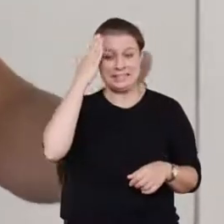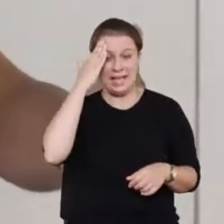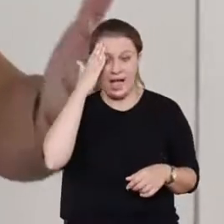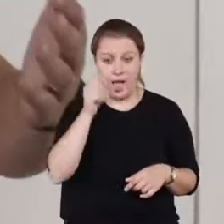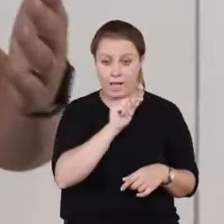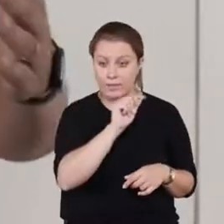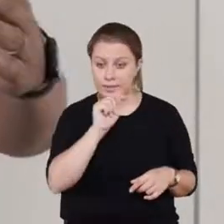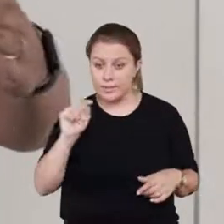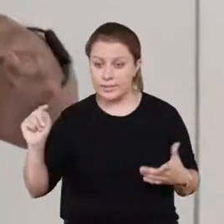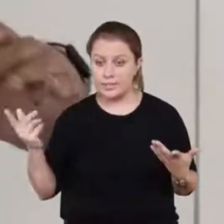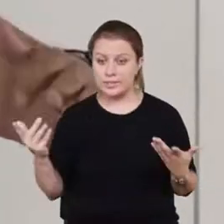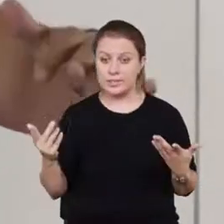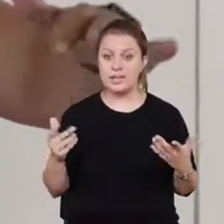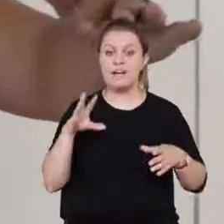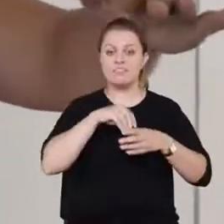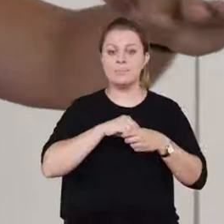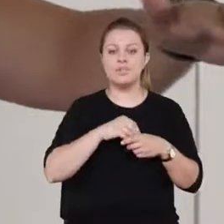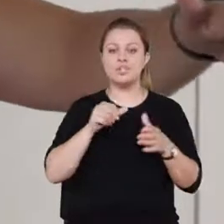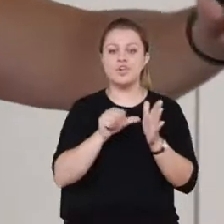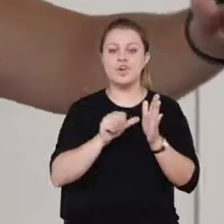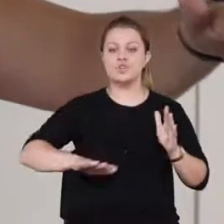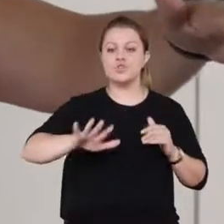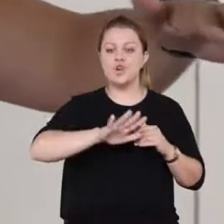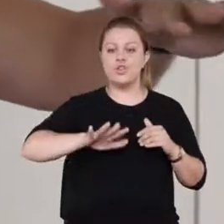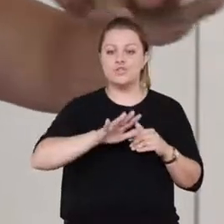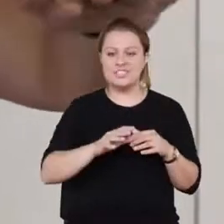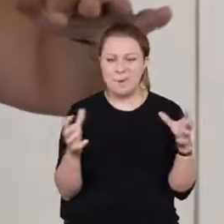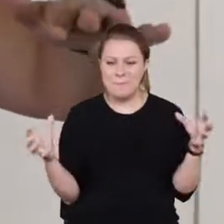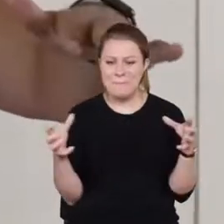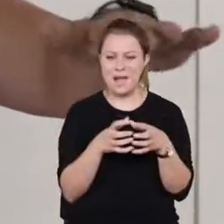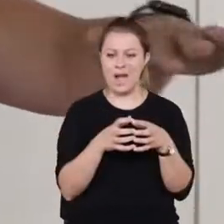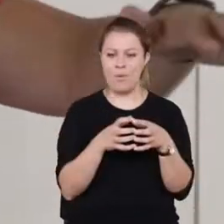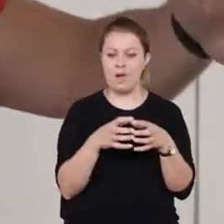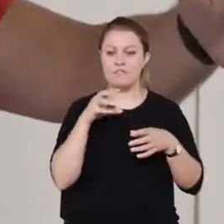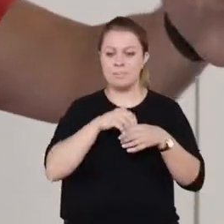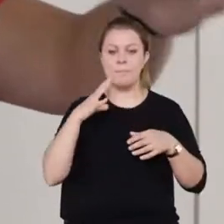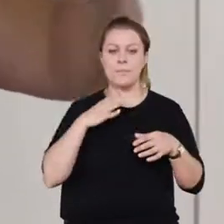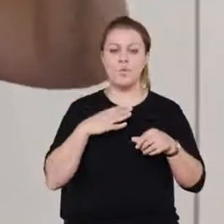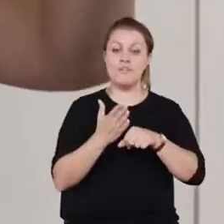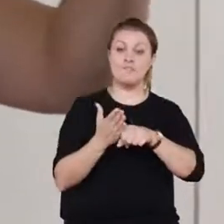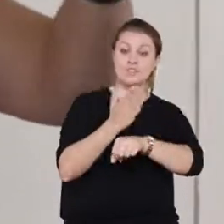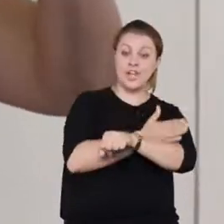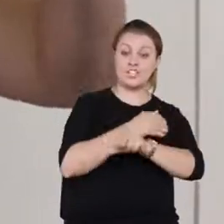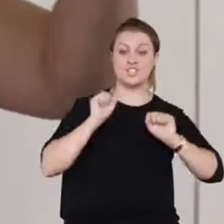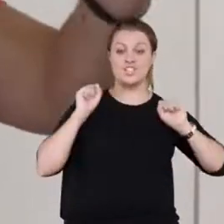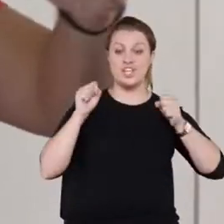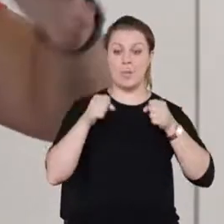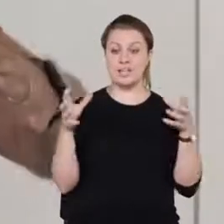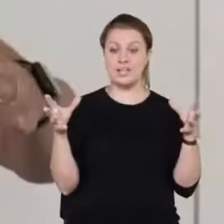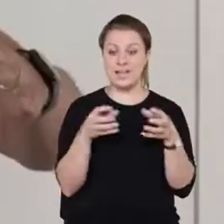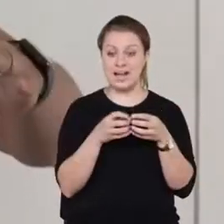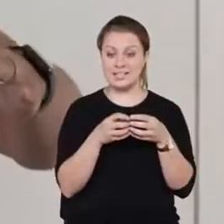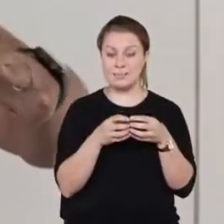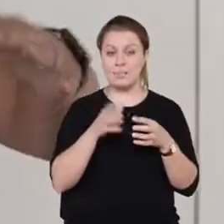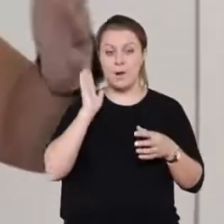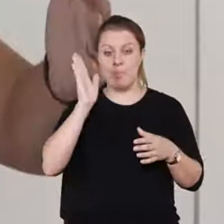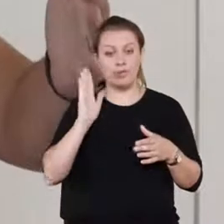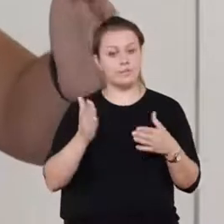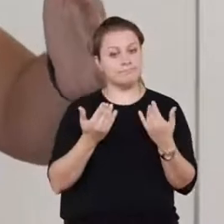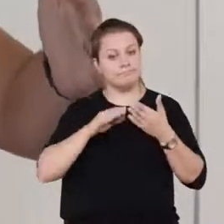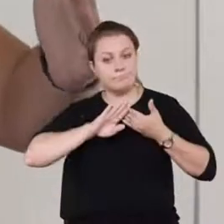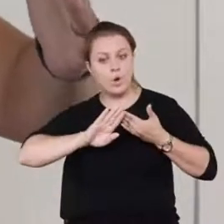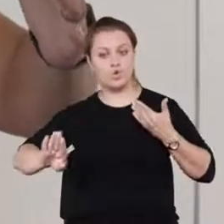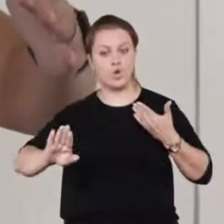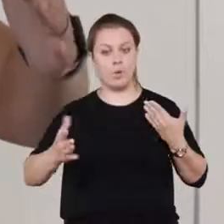znali, i którzy działali, powiedzmy, jeszcze przed rewolucją 1905 roku wspólnie, albo przynajmniej w ramach tych samych organizacji. I